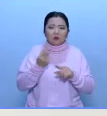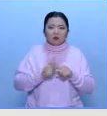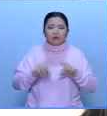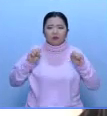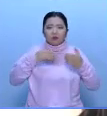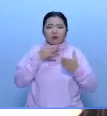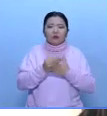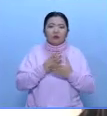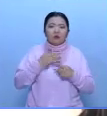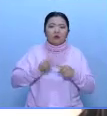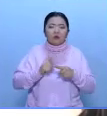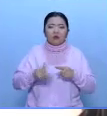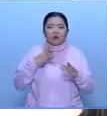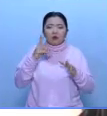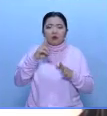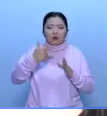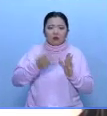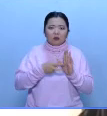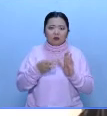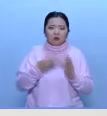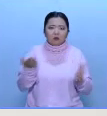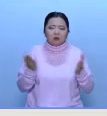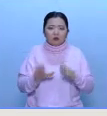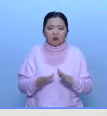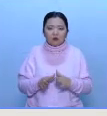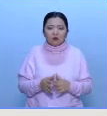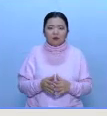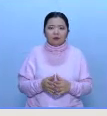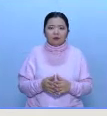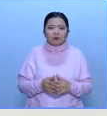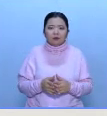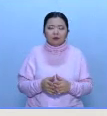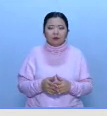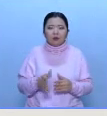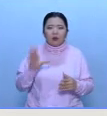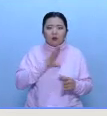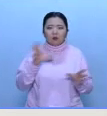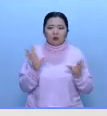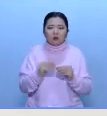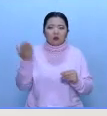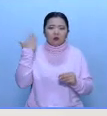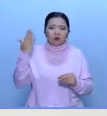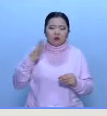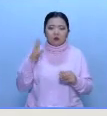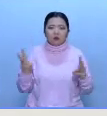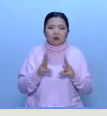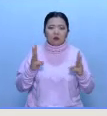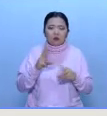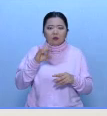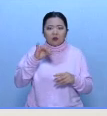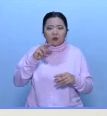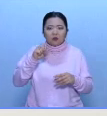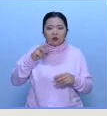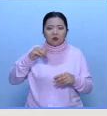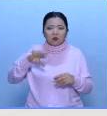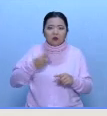жасыл желекті қоры 70 гектардан астам. Данное мероприятие у нас включено в план. Алдыңғы жылы жапырақты ағаштардың